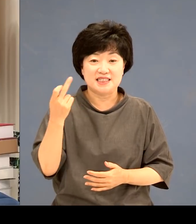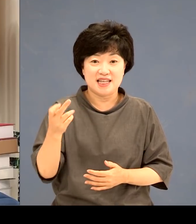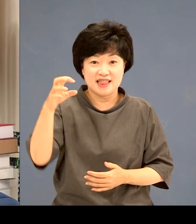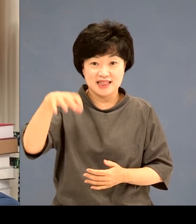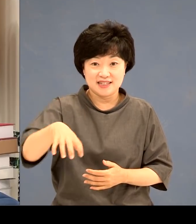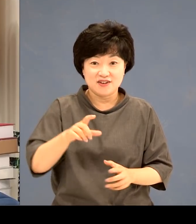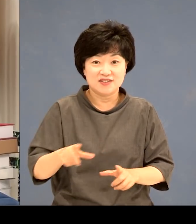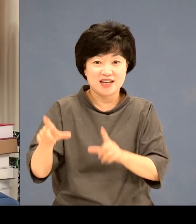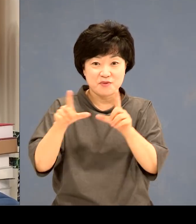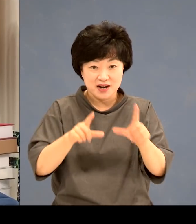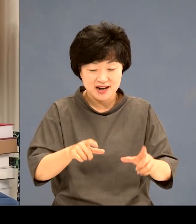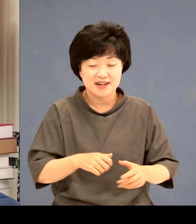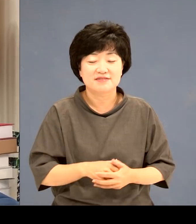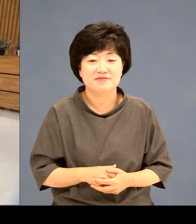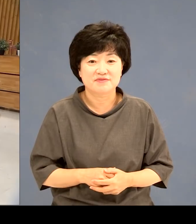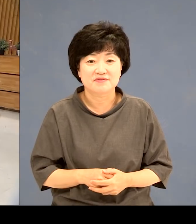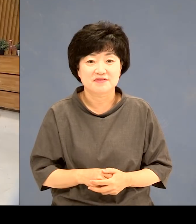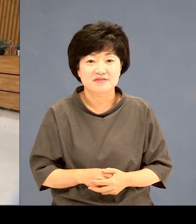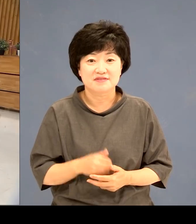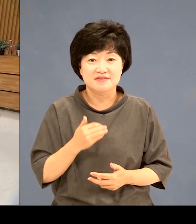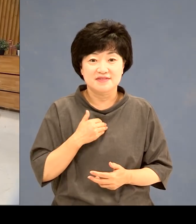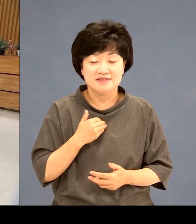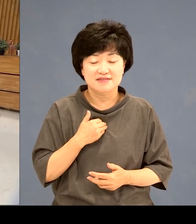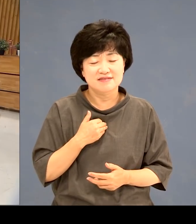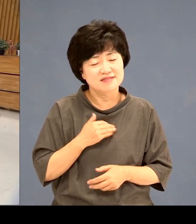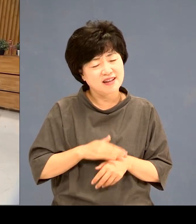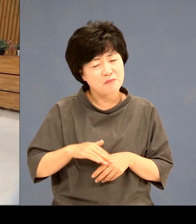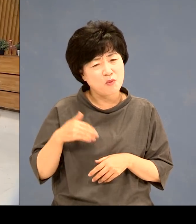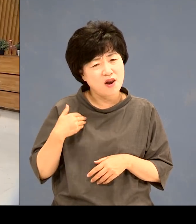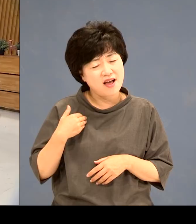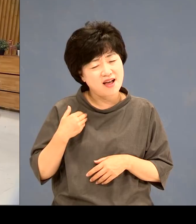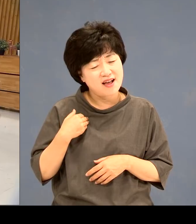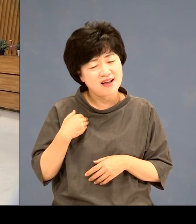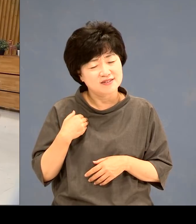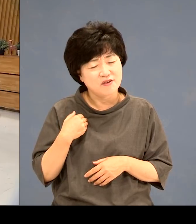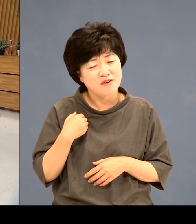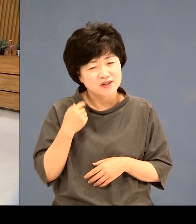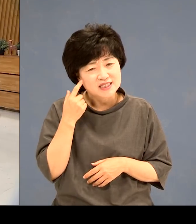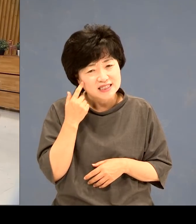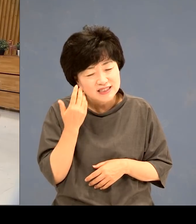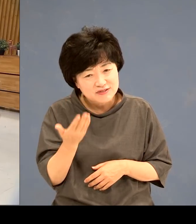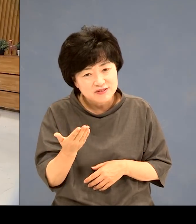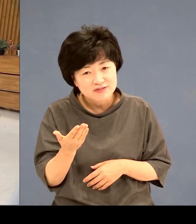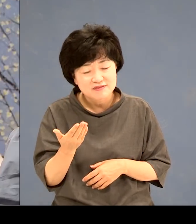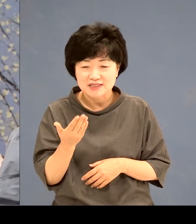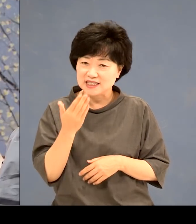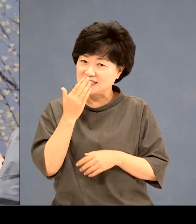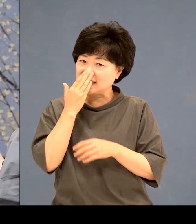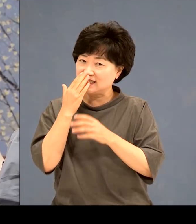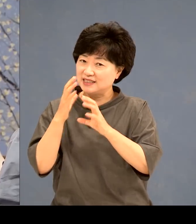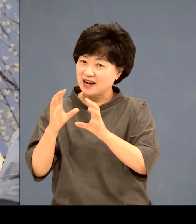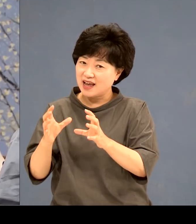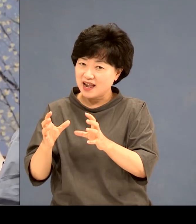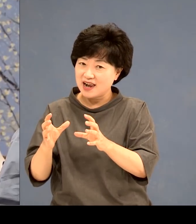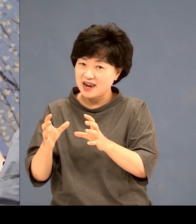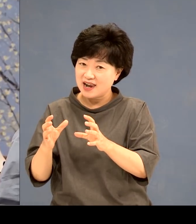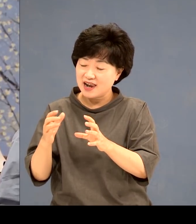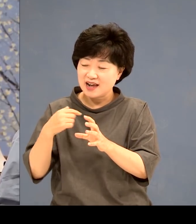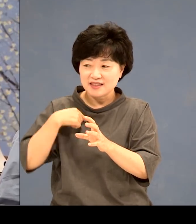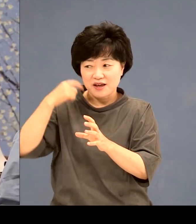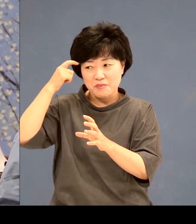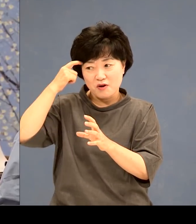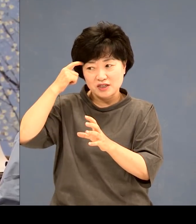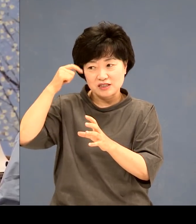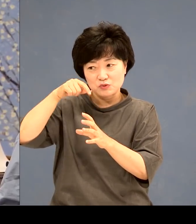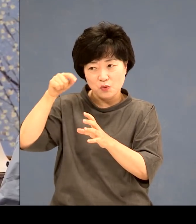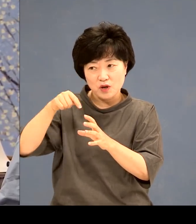이제 갈멜산입니다. 그런 곳에서 생활하시는군요. 네. 근데 저는 진짜 제가 잘 몰라서 드린 말씀인데